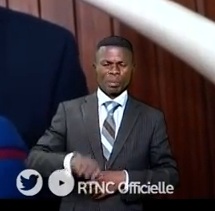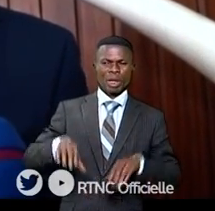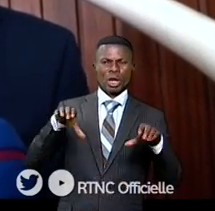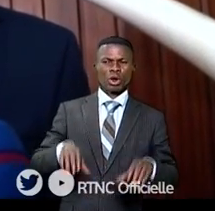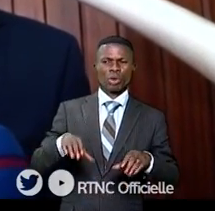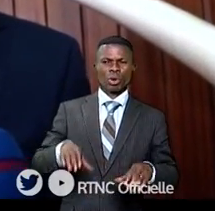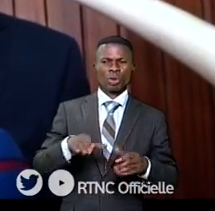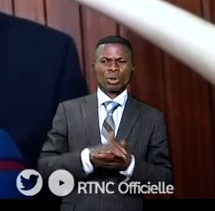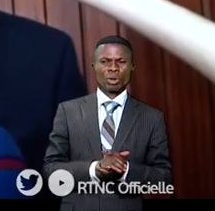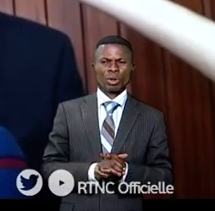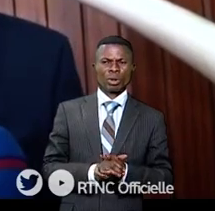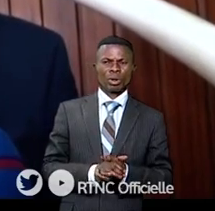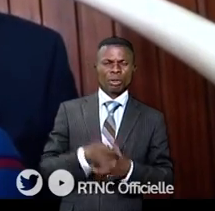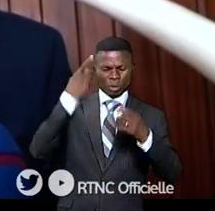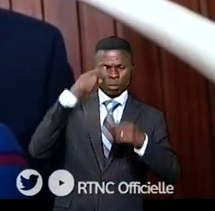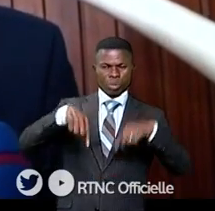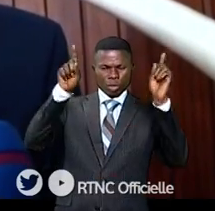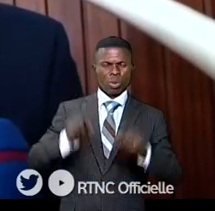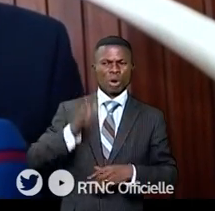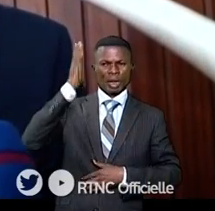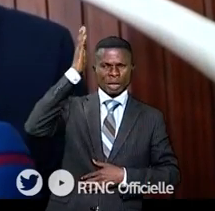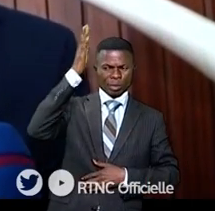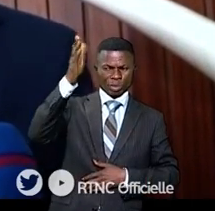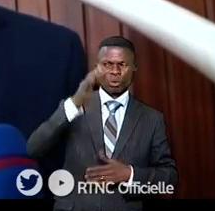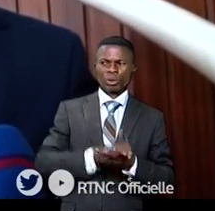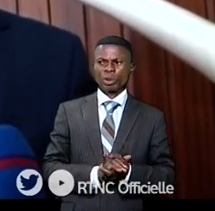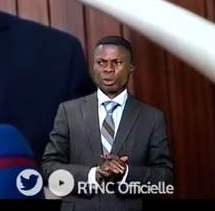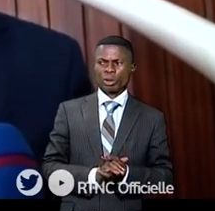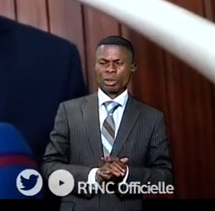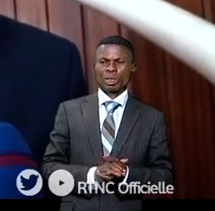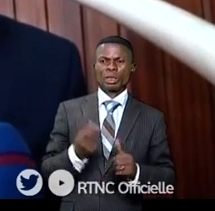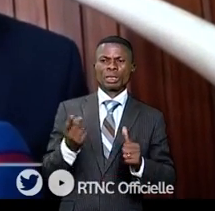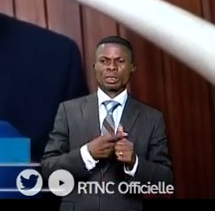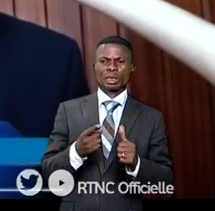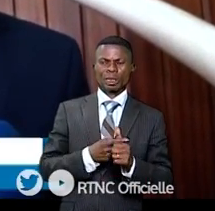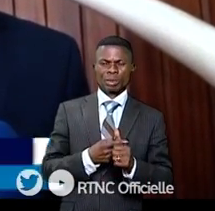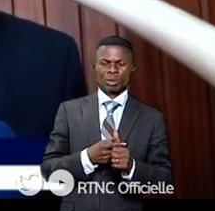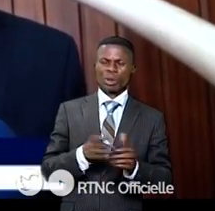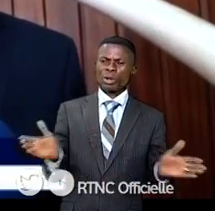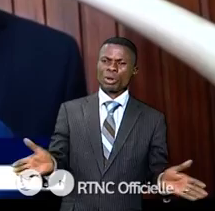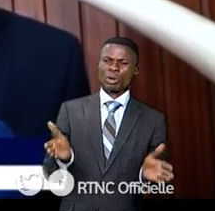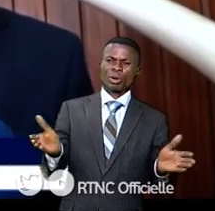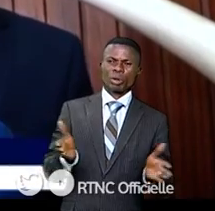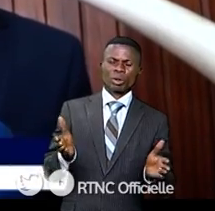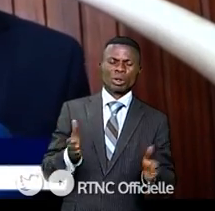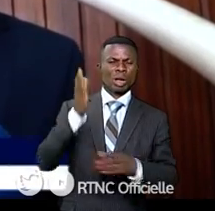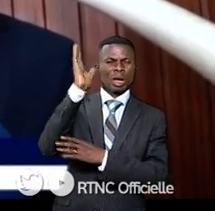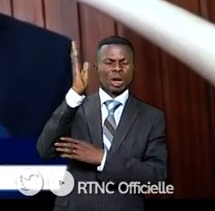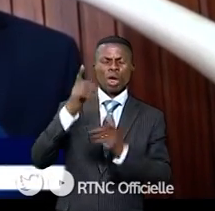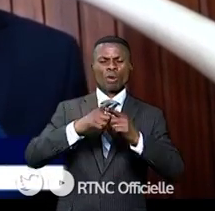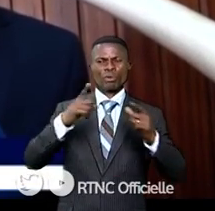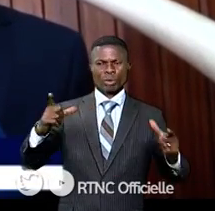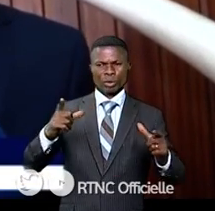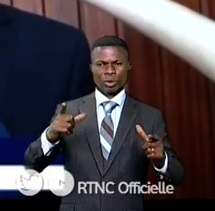pour l'année prochaine, pour vraiment influencer les grandes conférences du climat